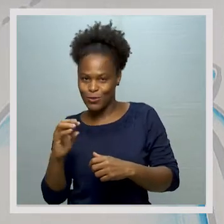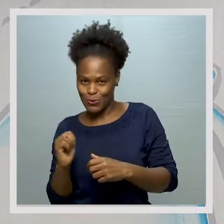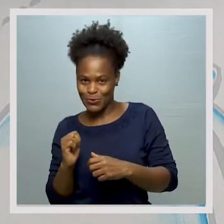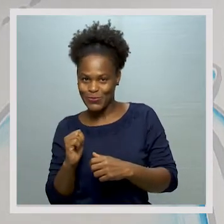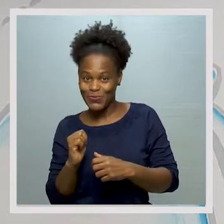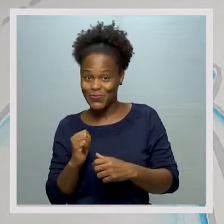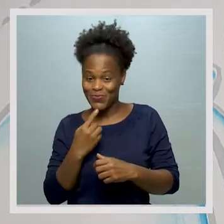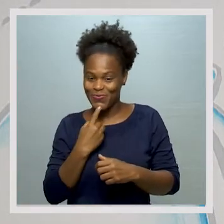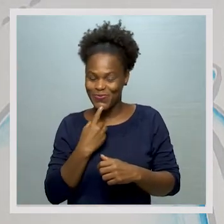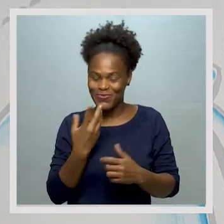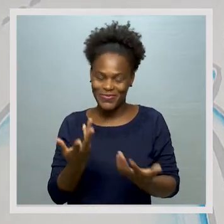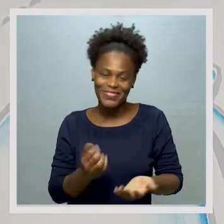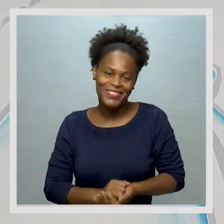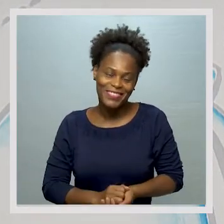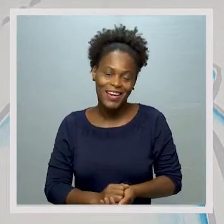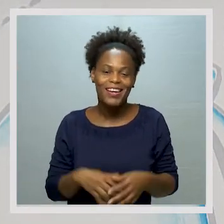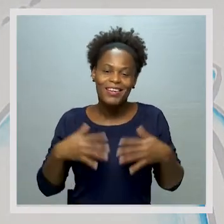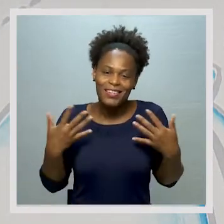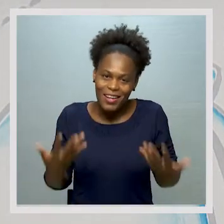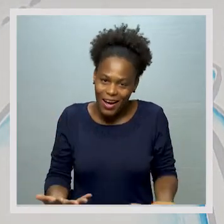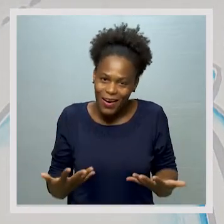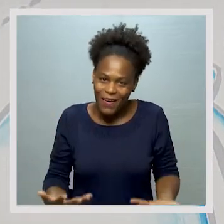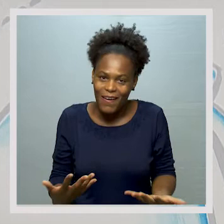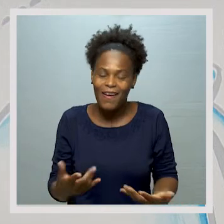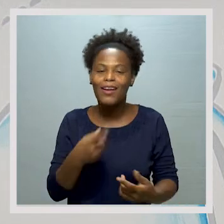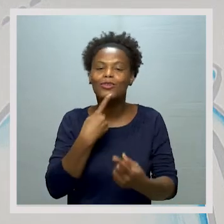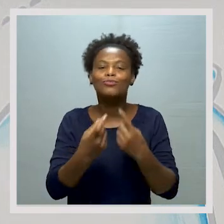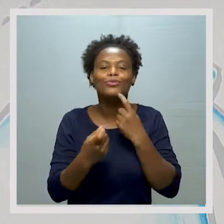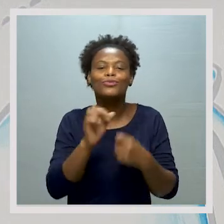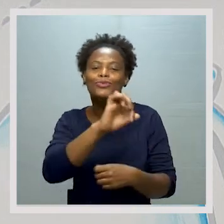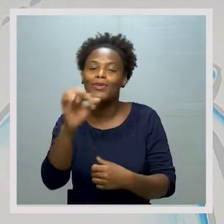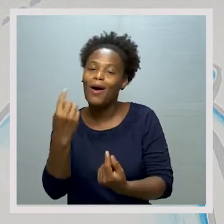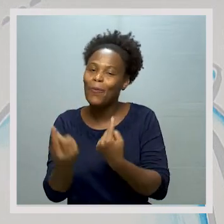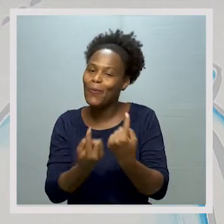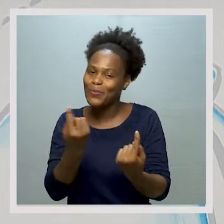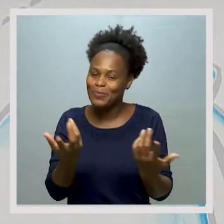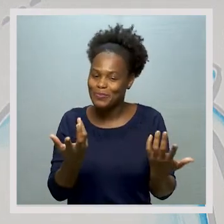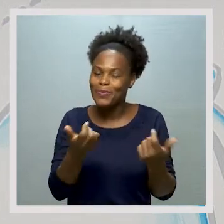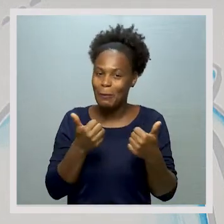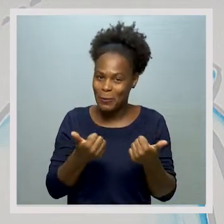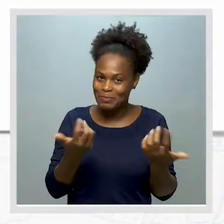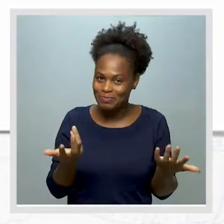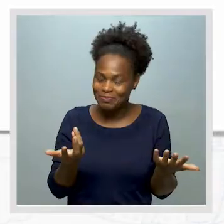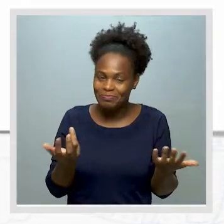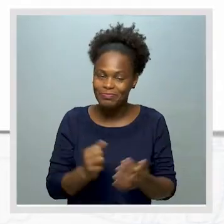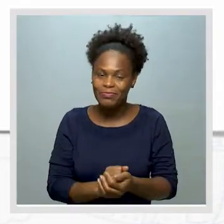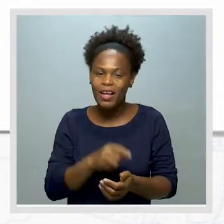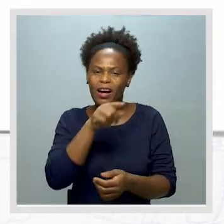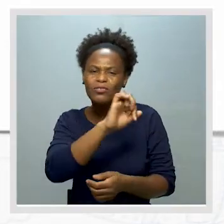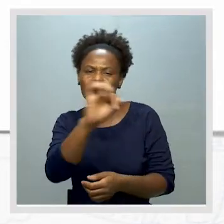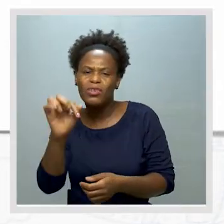Très bien. Maintenant, je vous pose ces quelques questions. C'est bon?